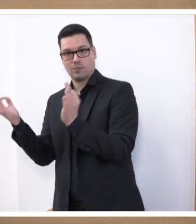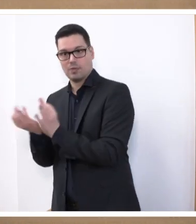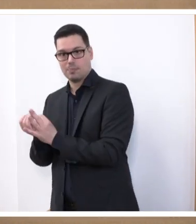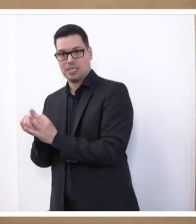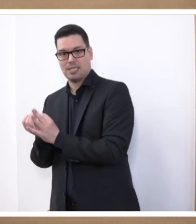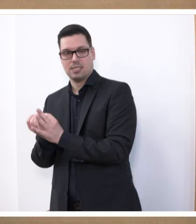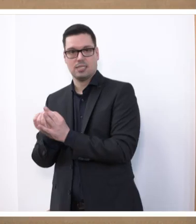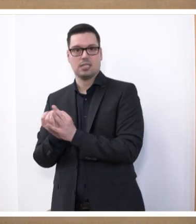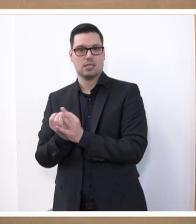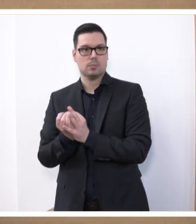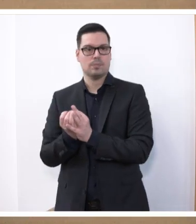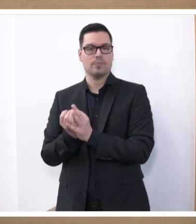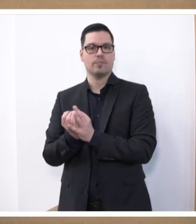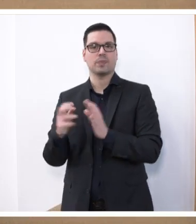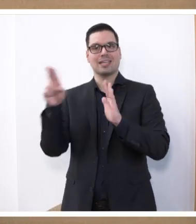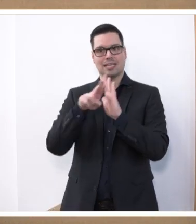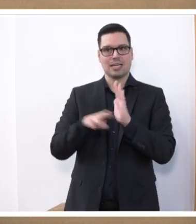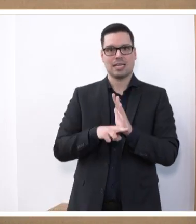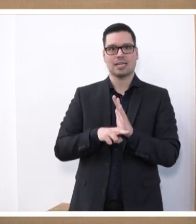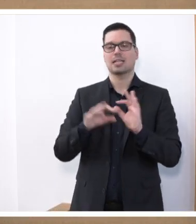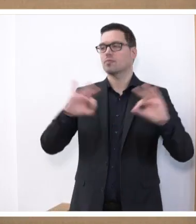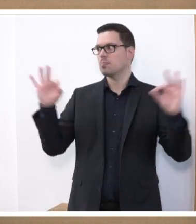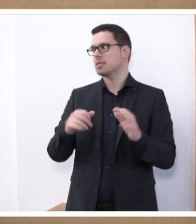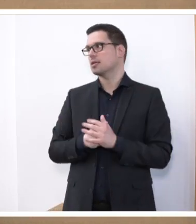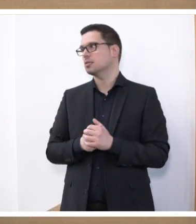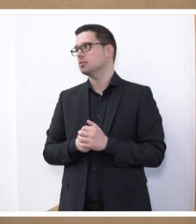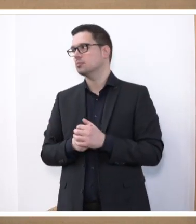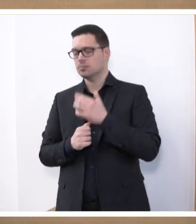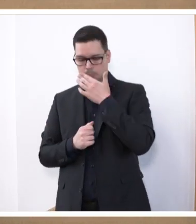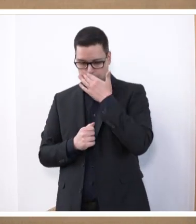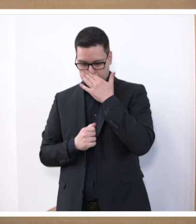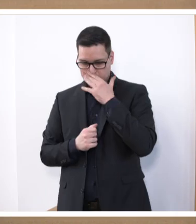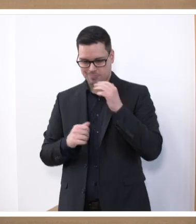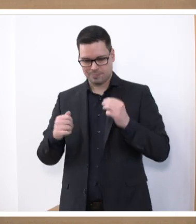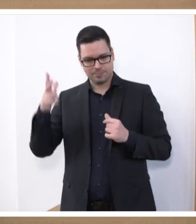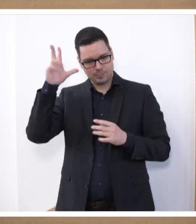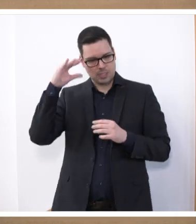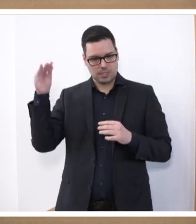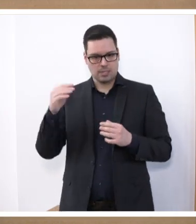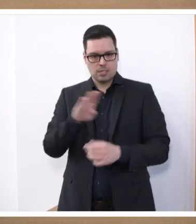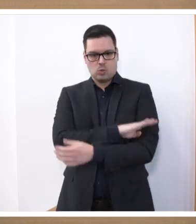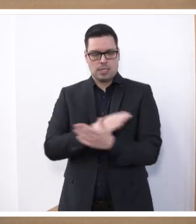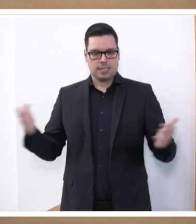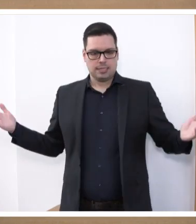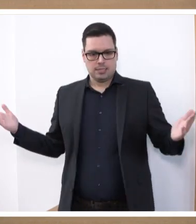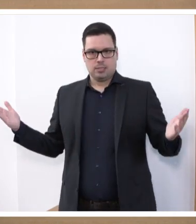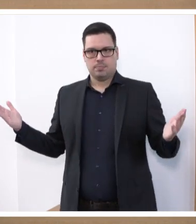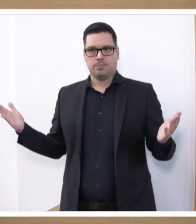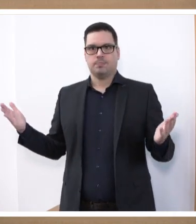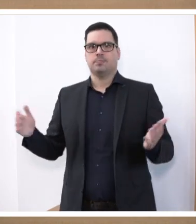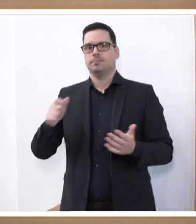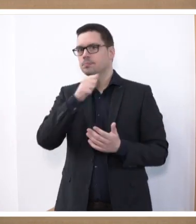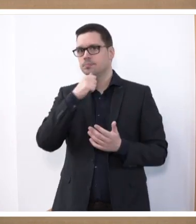wir heute entsprechend Regeln und verbessern meine Damen und Herren liebe Kolleginnen und Kollegen der Beruf des